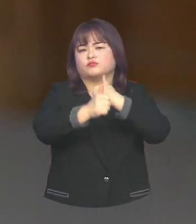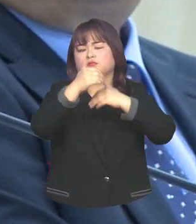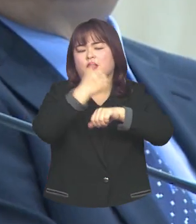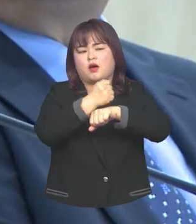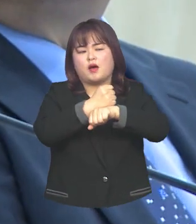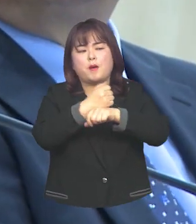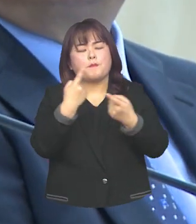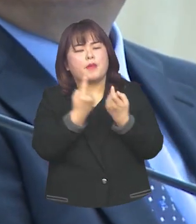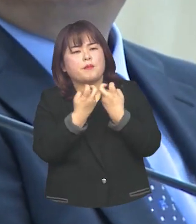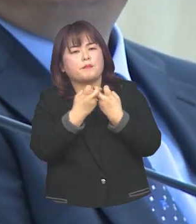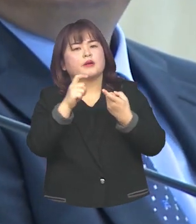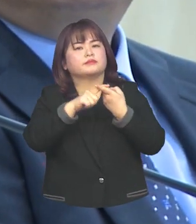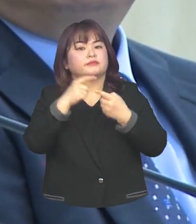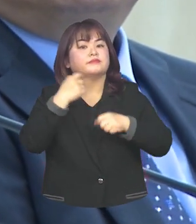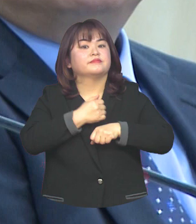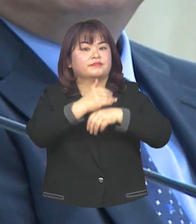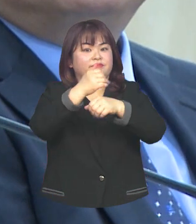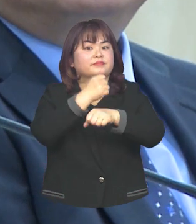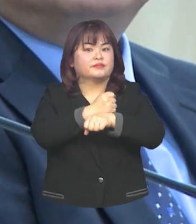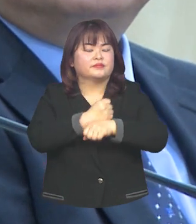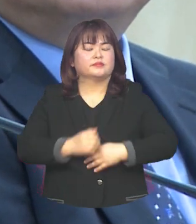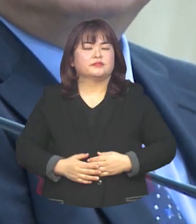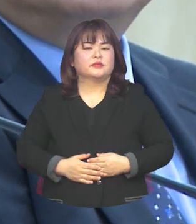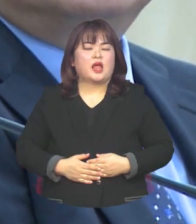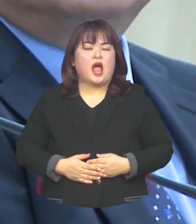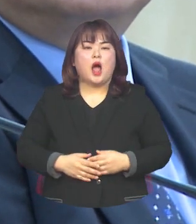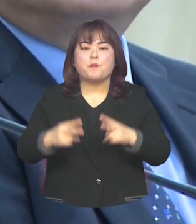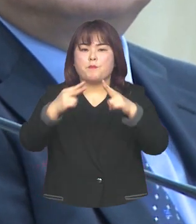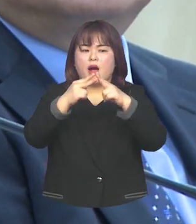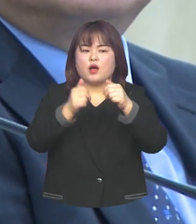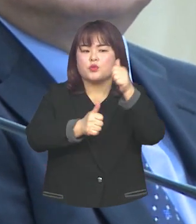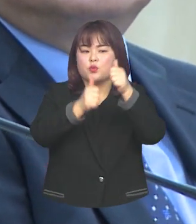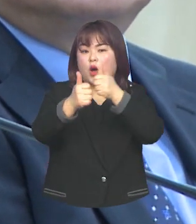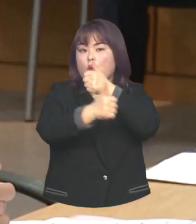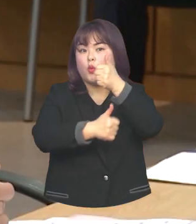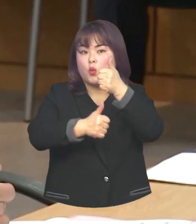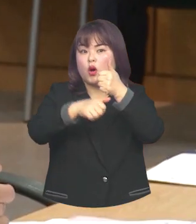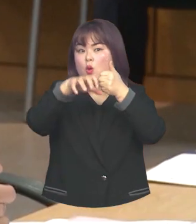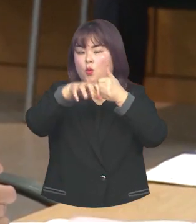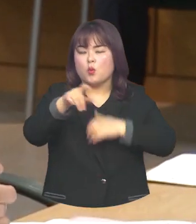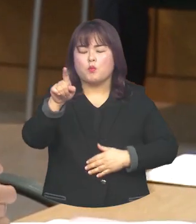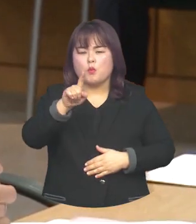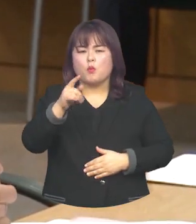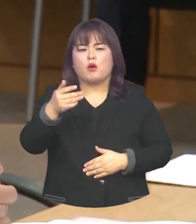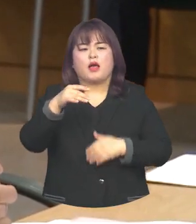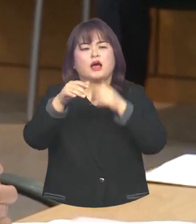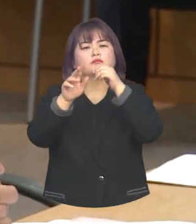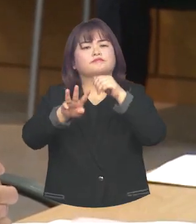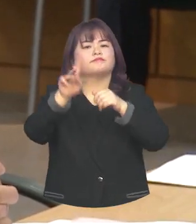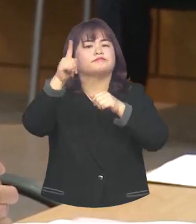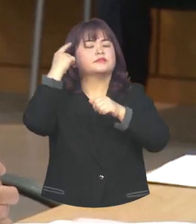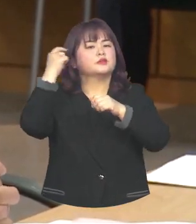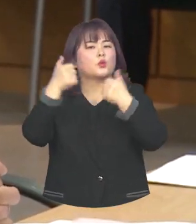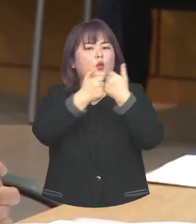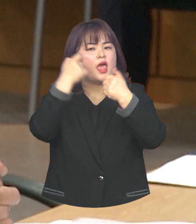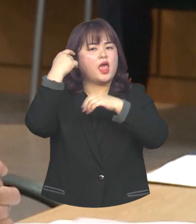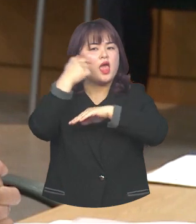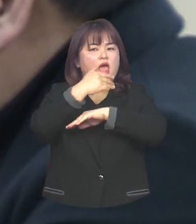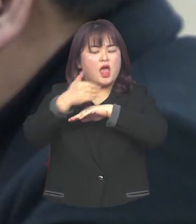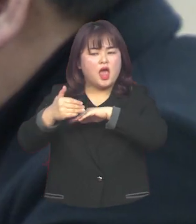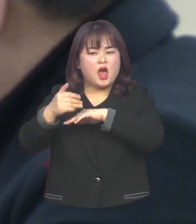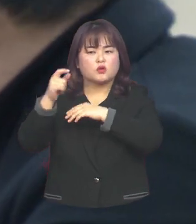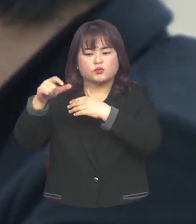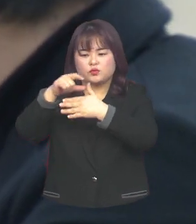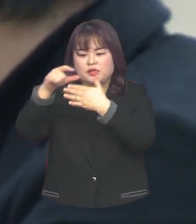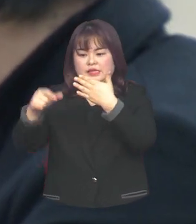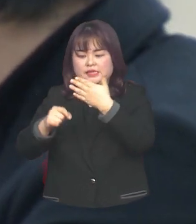다양하게 모색하는 시간이 이어졌습니다. 반도체 산업 경쟁력 강화위원회는 앞으로 분기별 회의를 갖고 반도체 육성